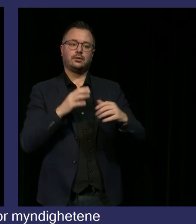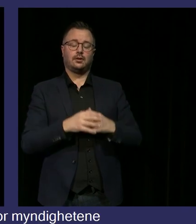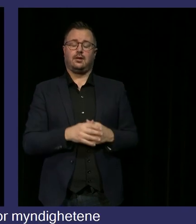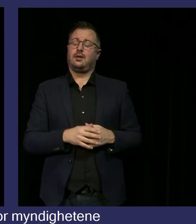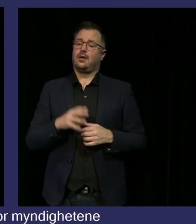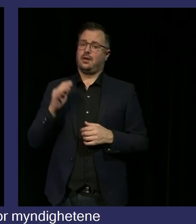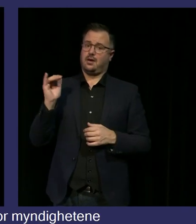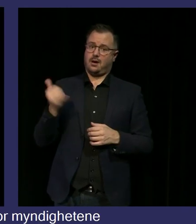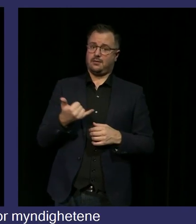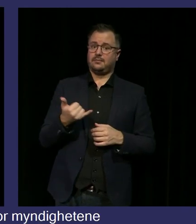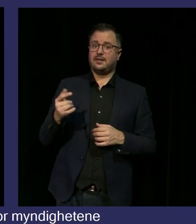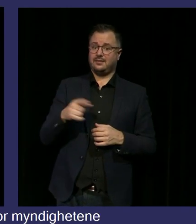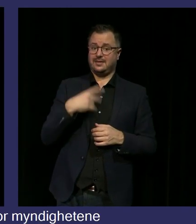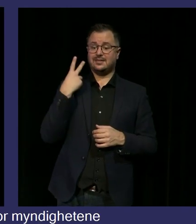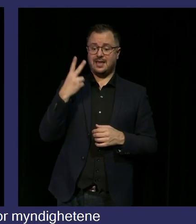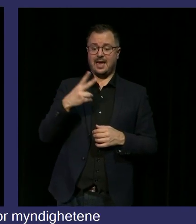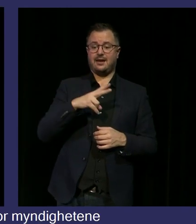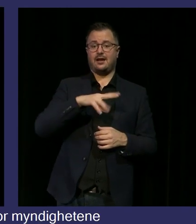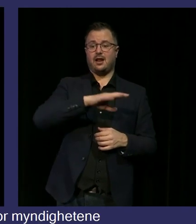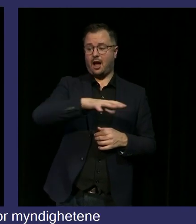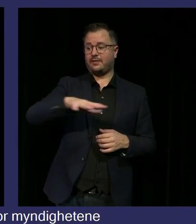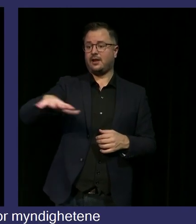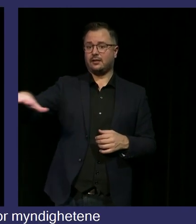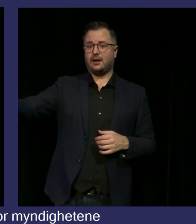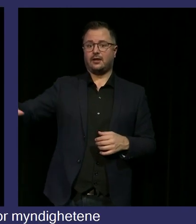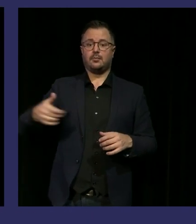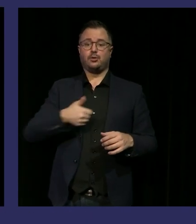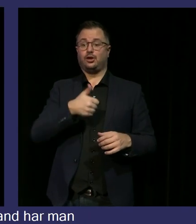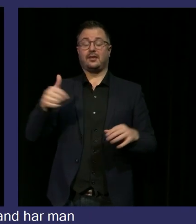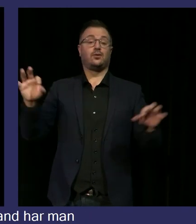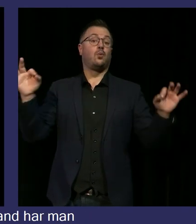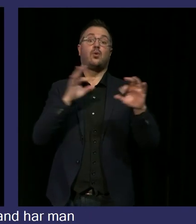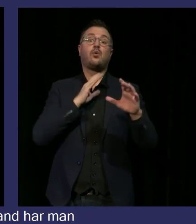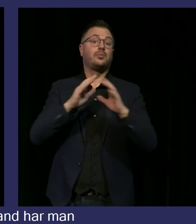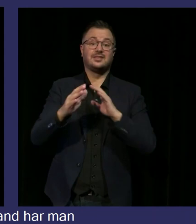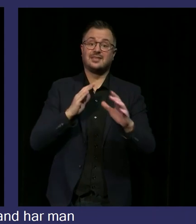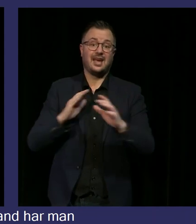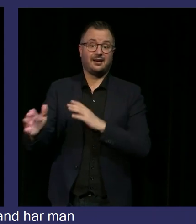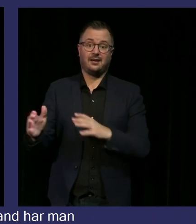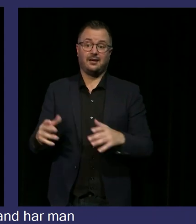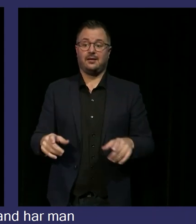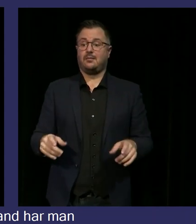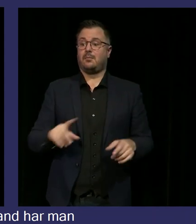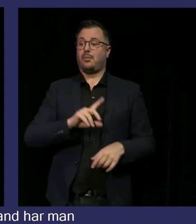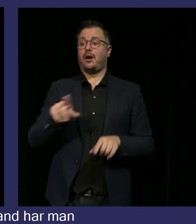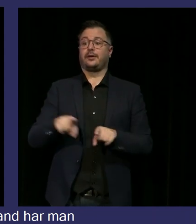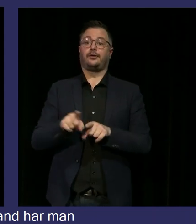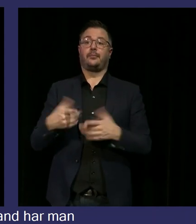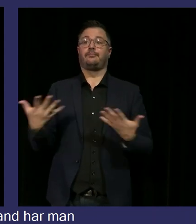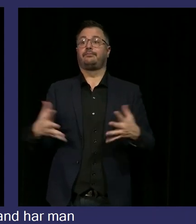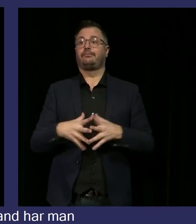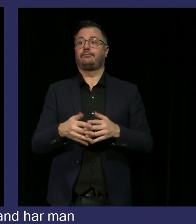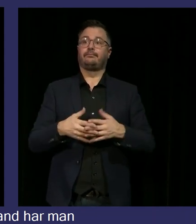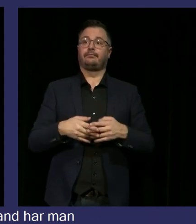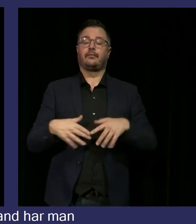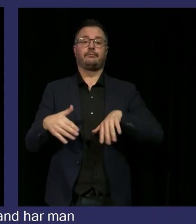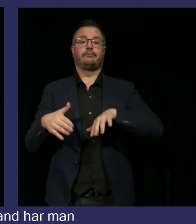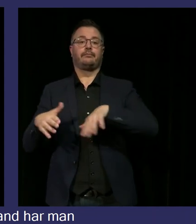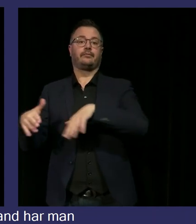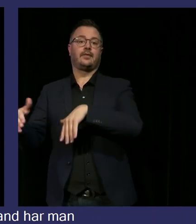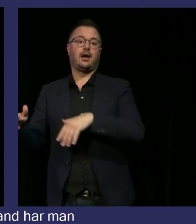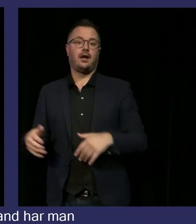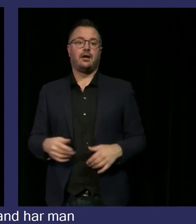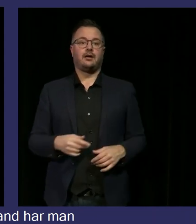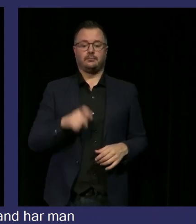det mange eksempler på land hvor myndighetene ikke har kommunisert noen ting egentlig. Bare latt dette skure og gå. Andre land har man jo neglisjert dette og